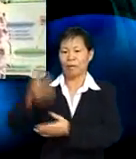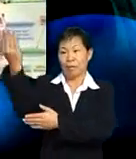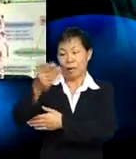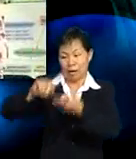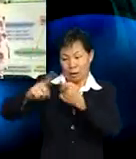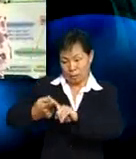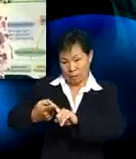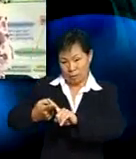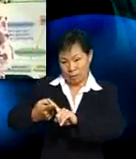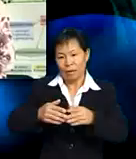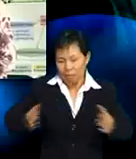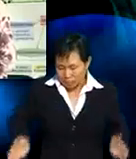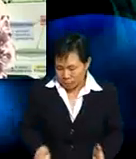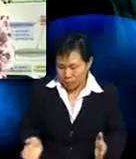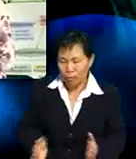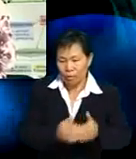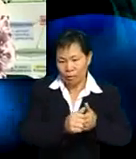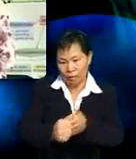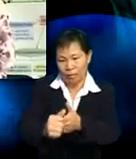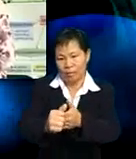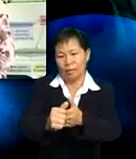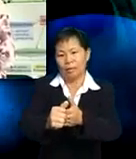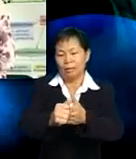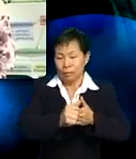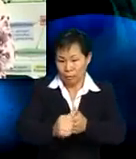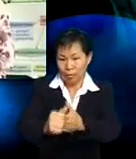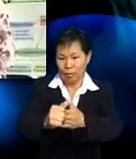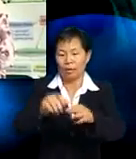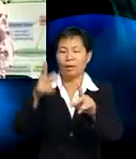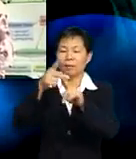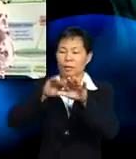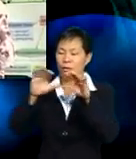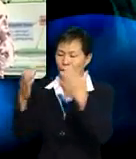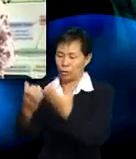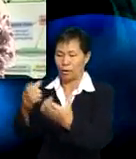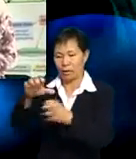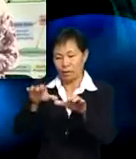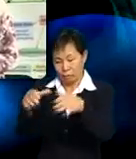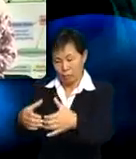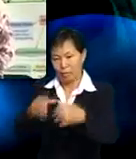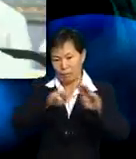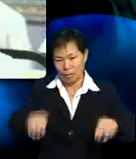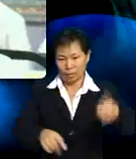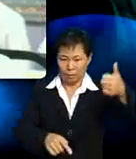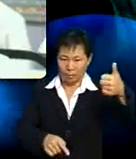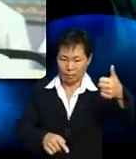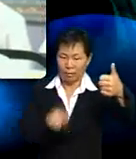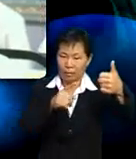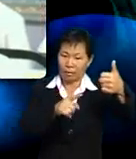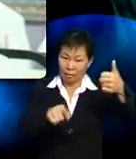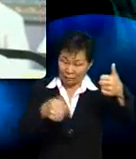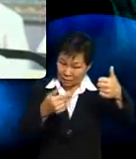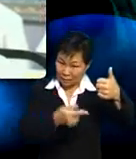itu tadi sebagai pedoman dan panduan kepada kumpulan lain pada masa akan datang. Pelajar pertama iaitu Sri. Sri